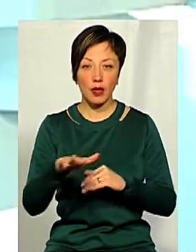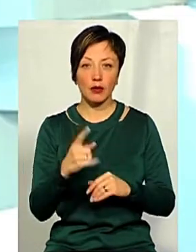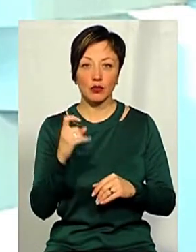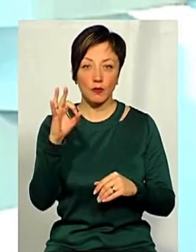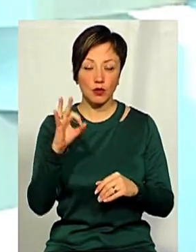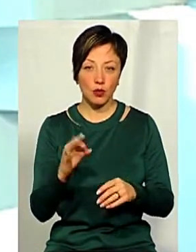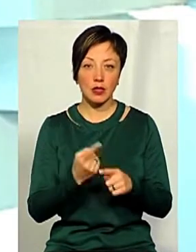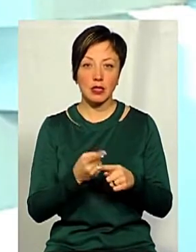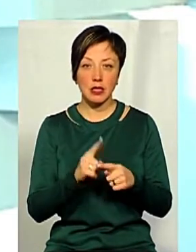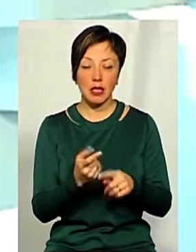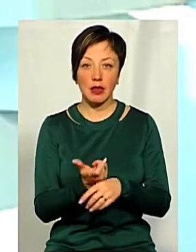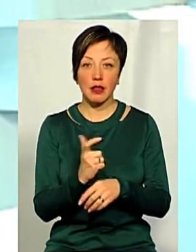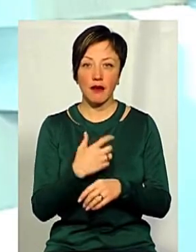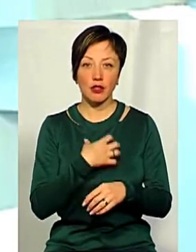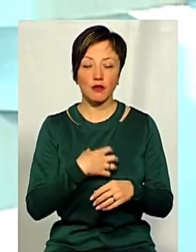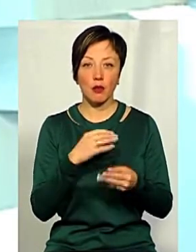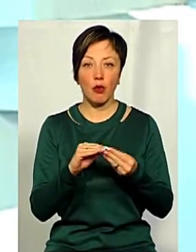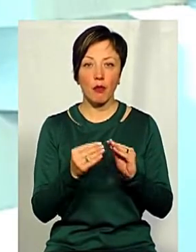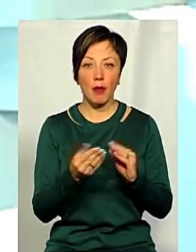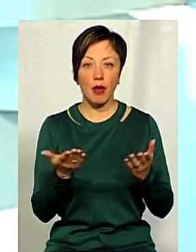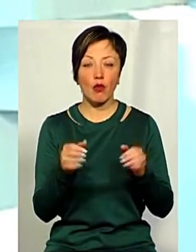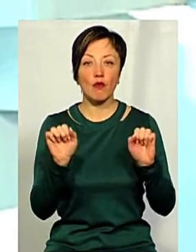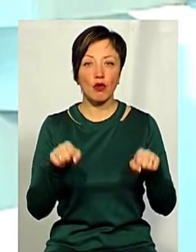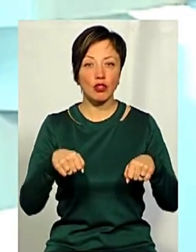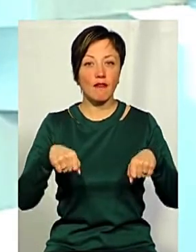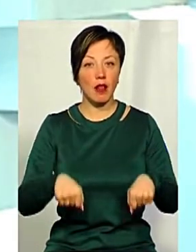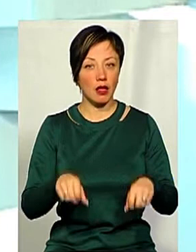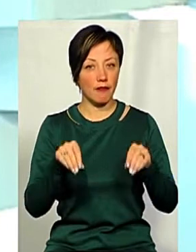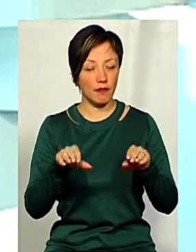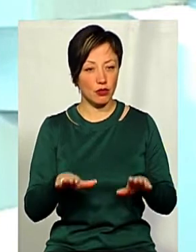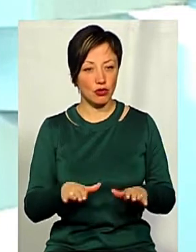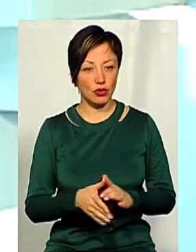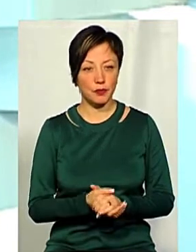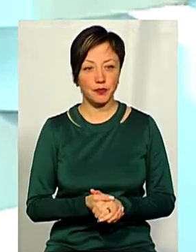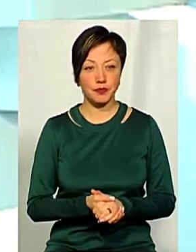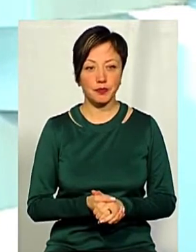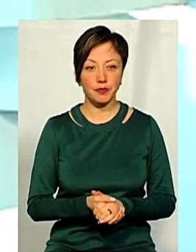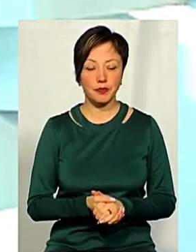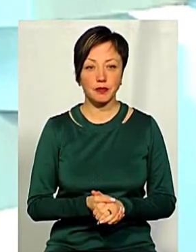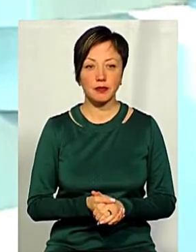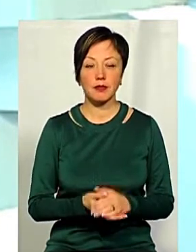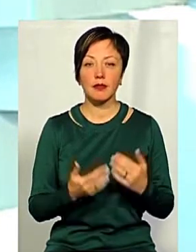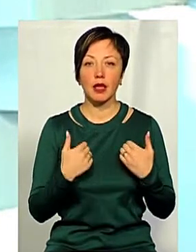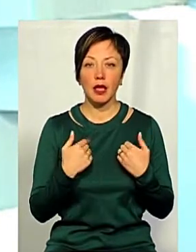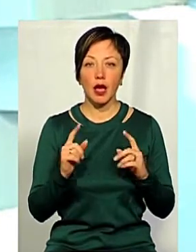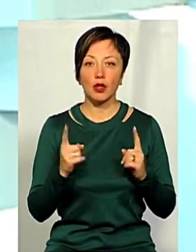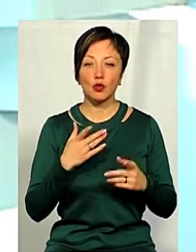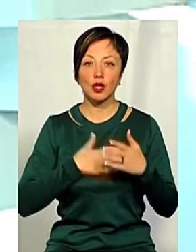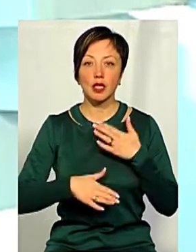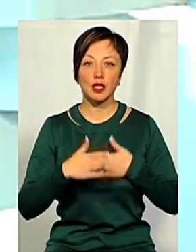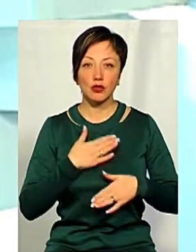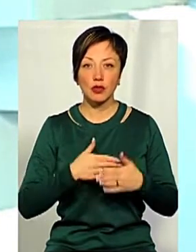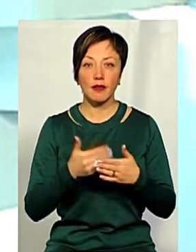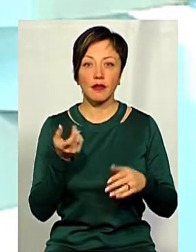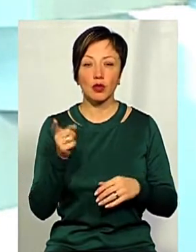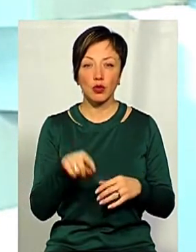це найважливіша проблема, яку може влада вирішити. Я дуже тішуся від того, що дійсно